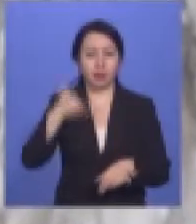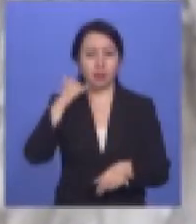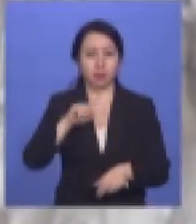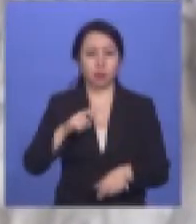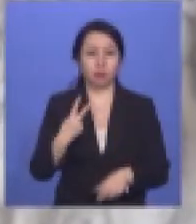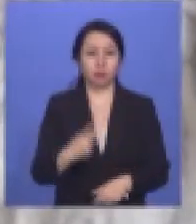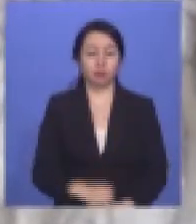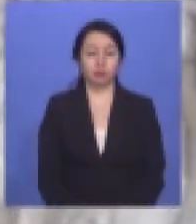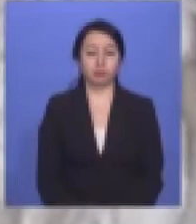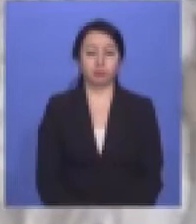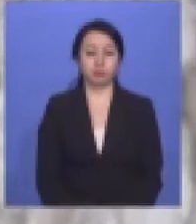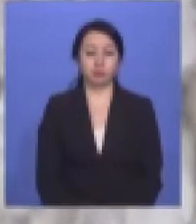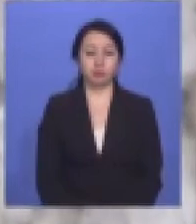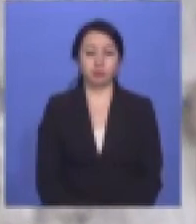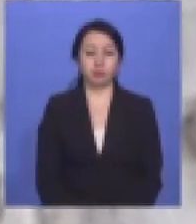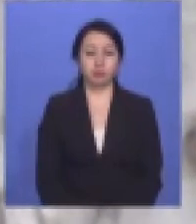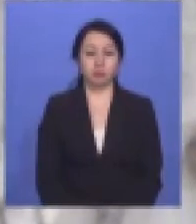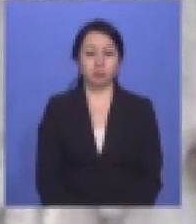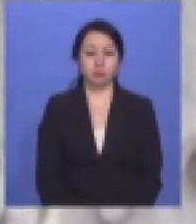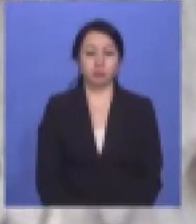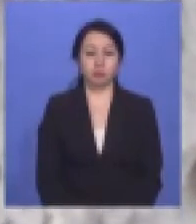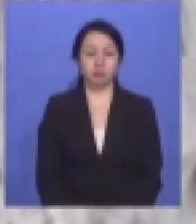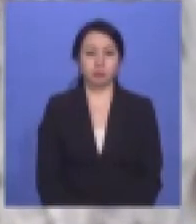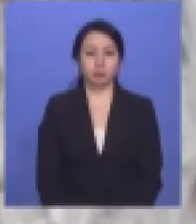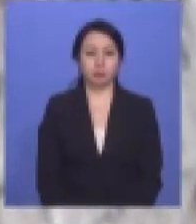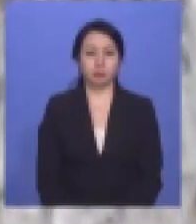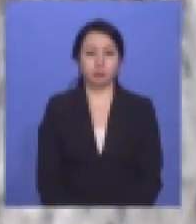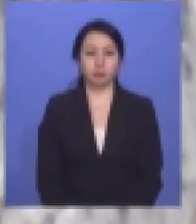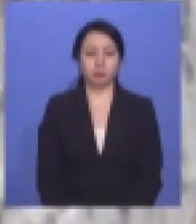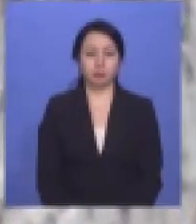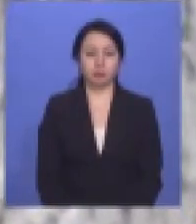102. Адилия Кушекова при содействии пресс-службы областного департамента полиции.